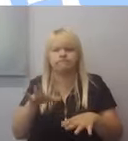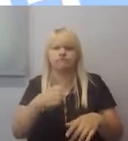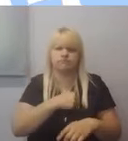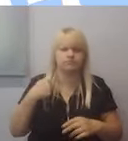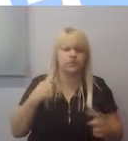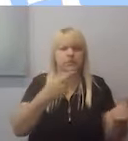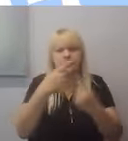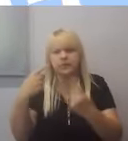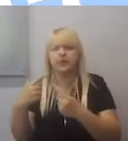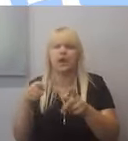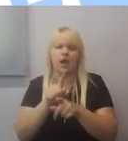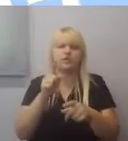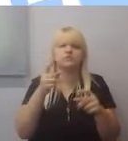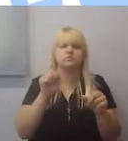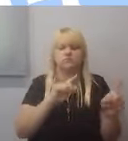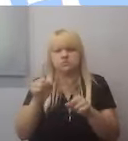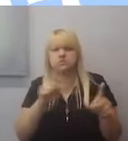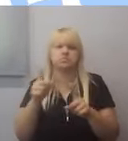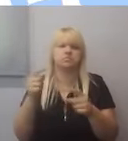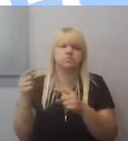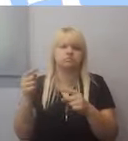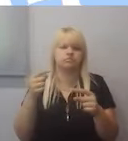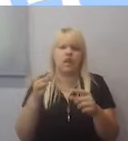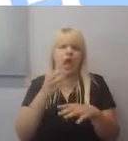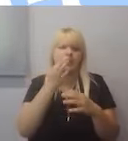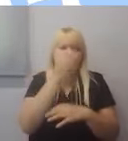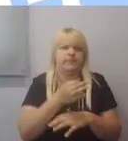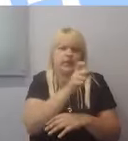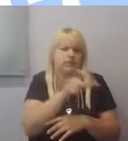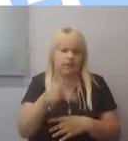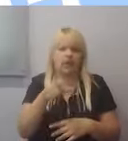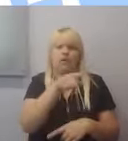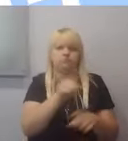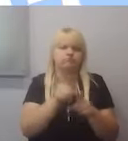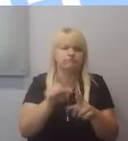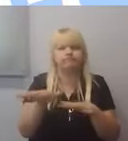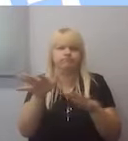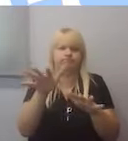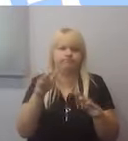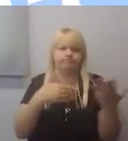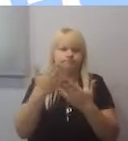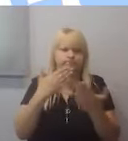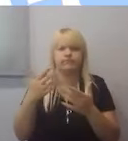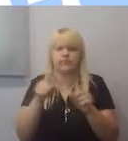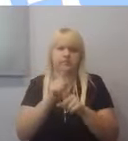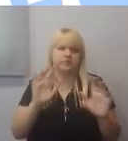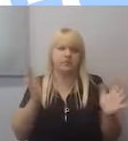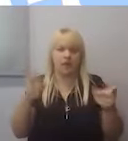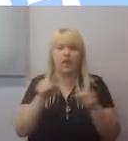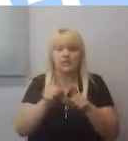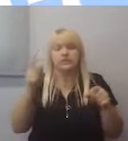pretmobilitātes pasākumiem par kaut kādām citām lietām tā kā nu es ceru šis šī šī šis pilārs arī tiks attīstīts īpaši kad